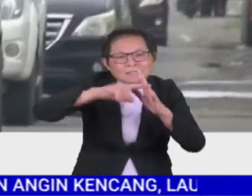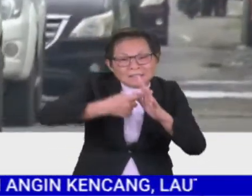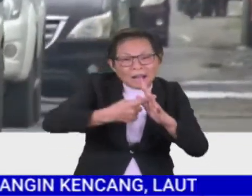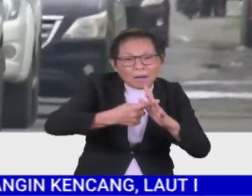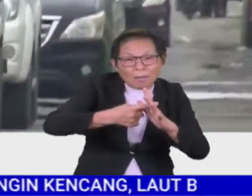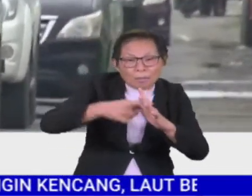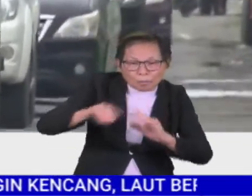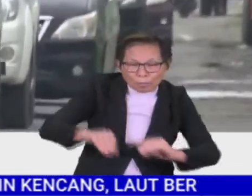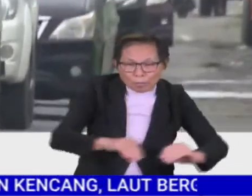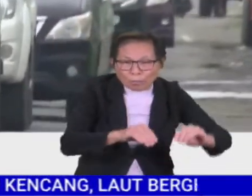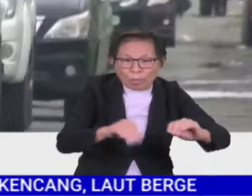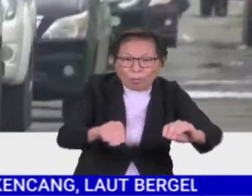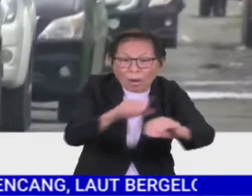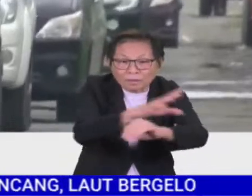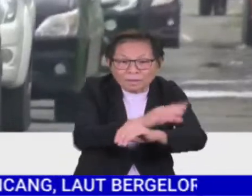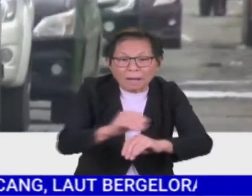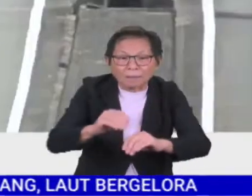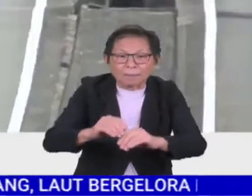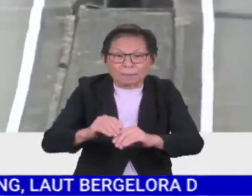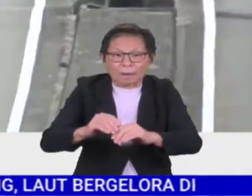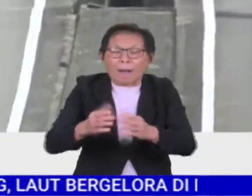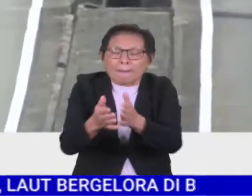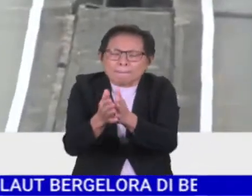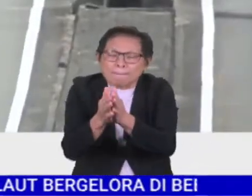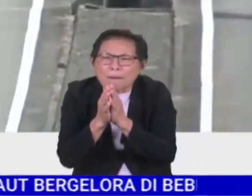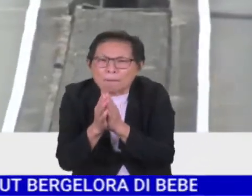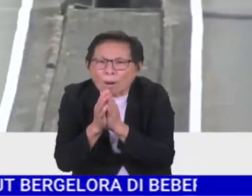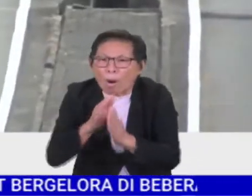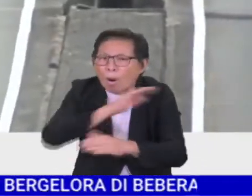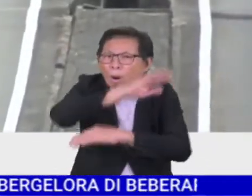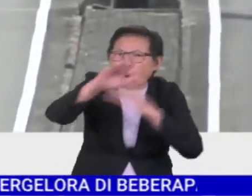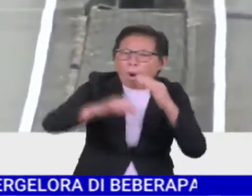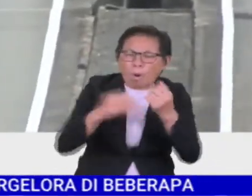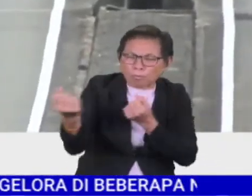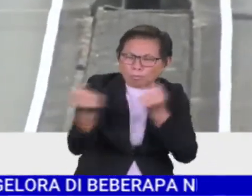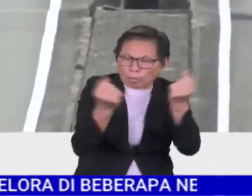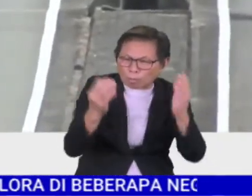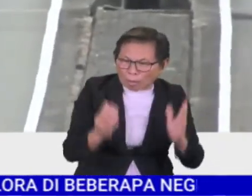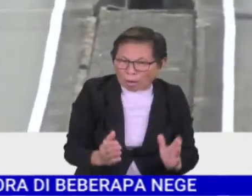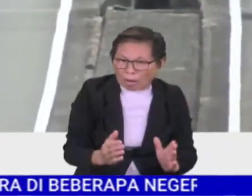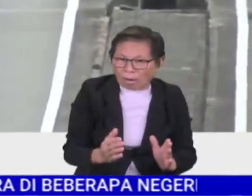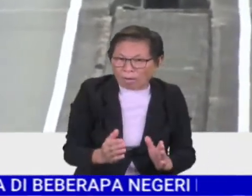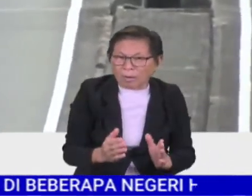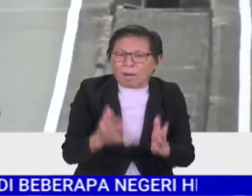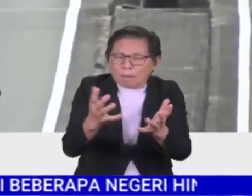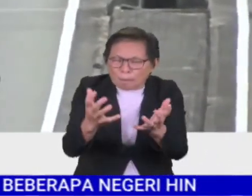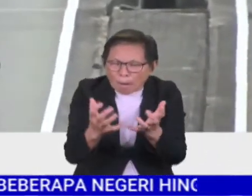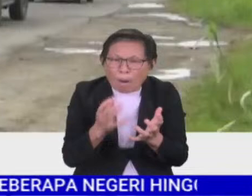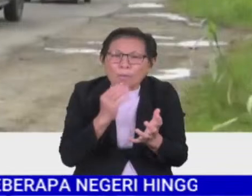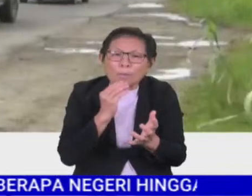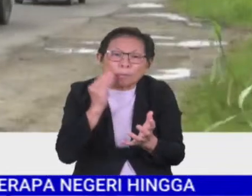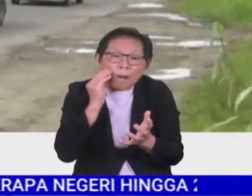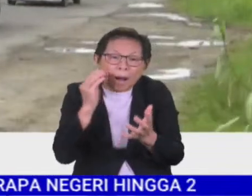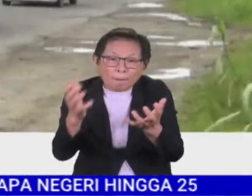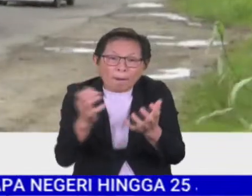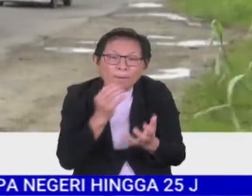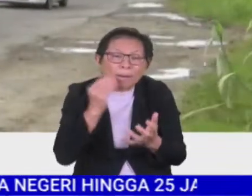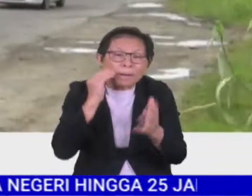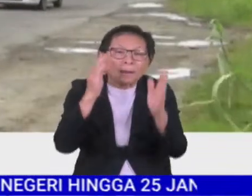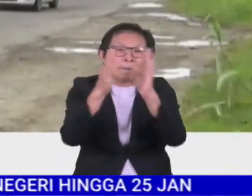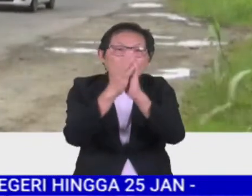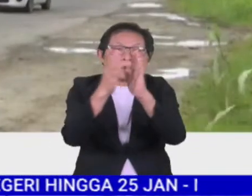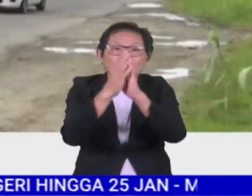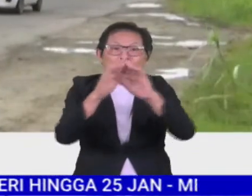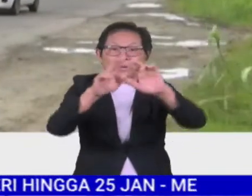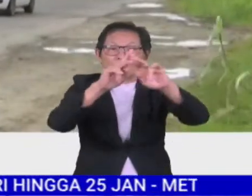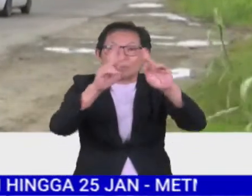pergerakan dan pada masa yang sama beliau juga turut memohon kepada seluruh pengguna jalan raya yang ingin balik ke pusat bandara